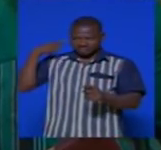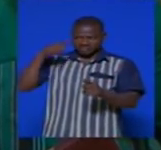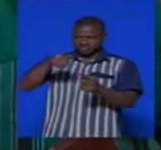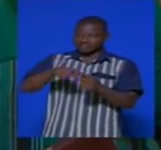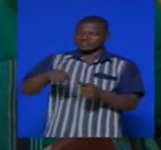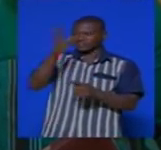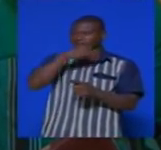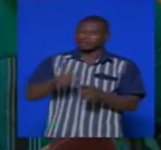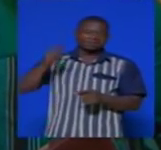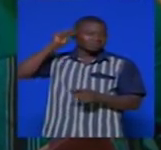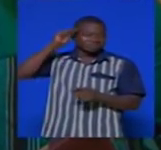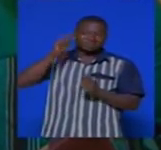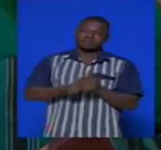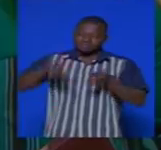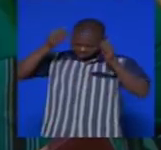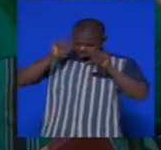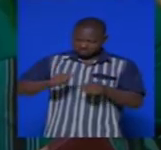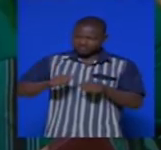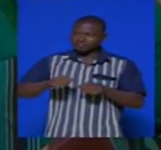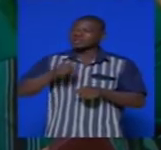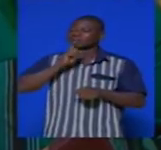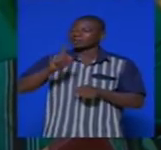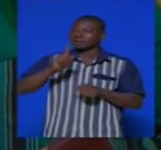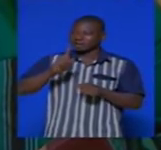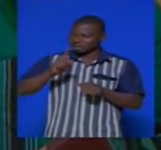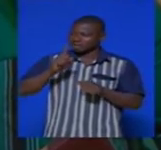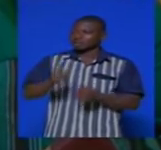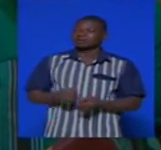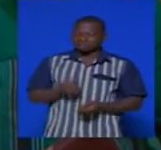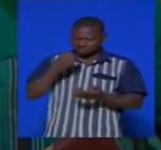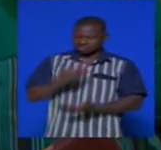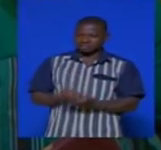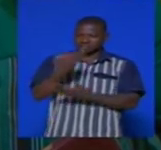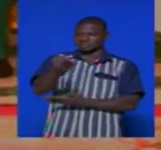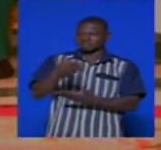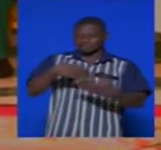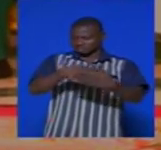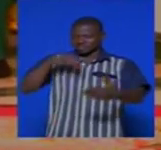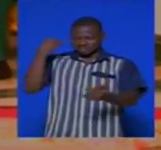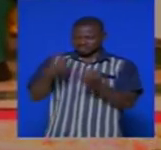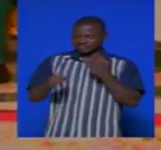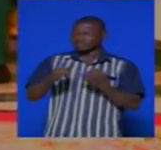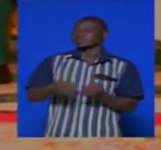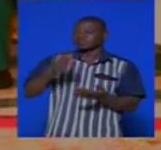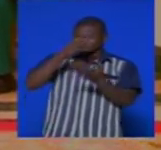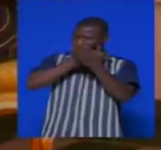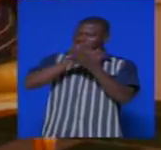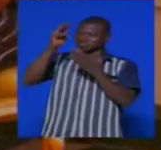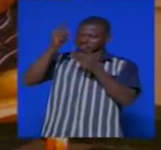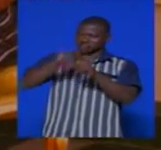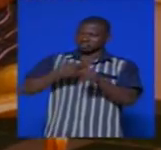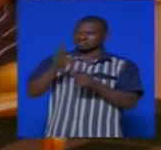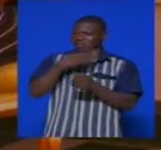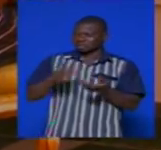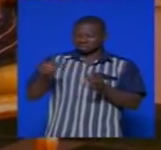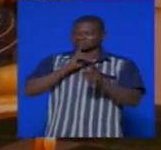vers le Niger, puisse être débloqué avant la fin de ce mois. Et ce n'est pas tout. Elle a, au cours de cette